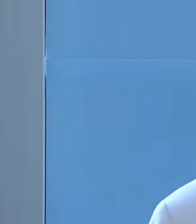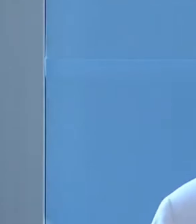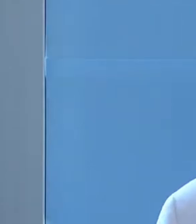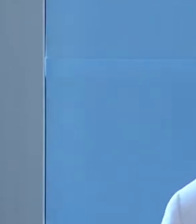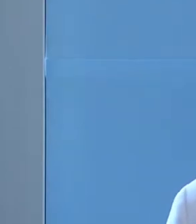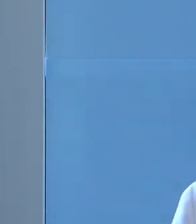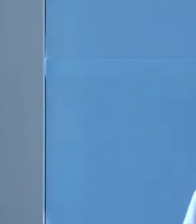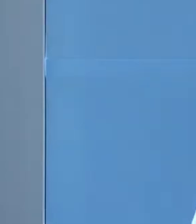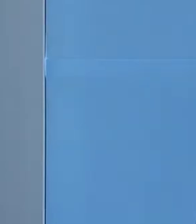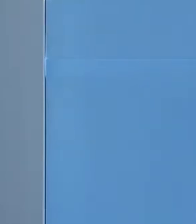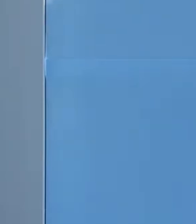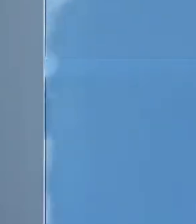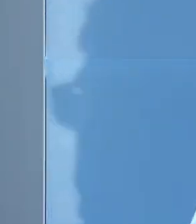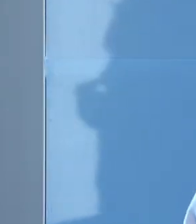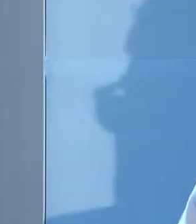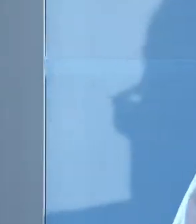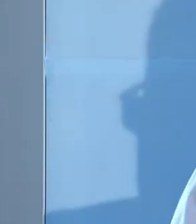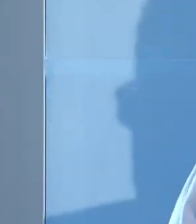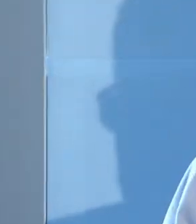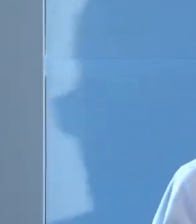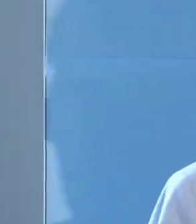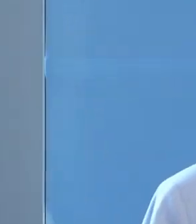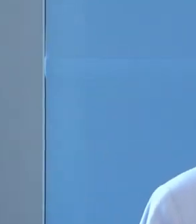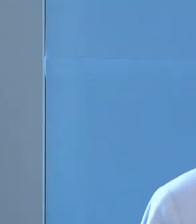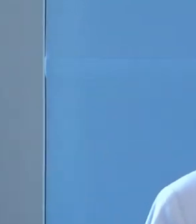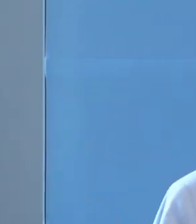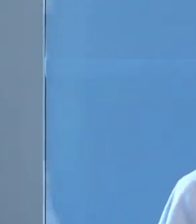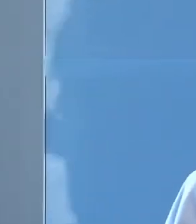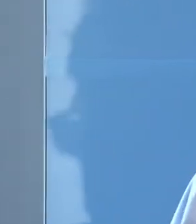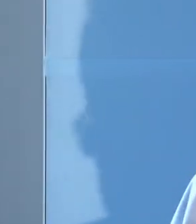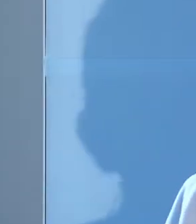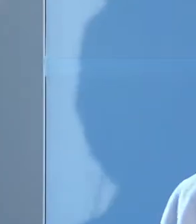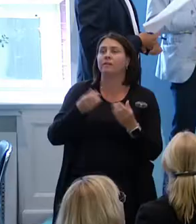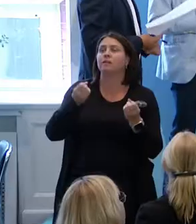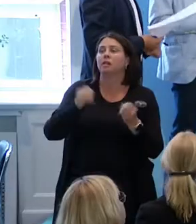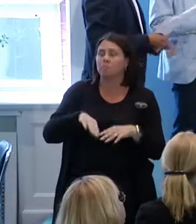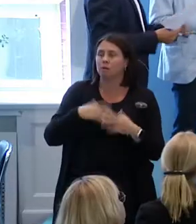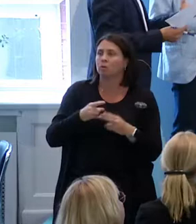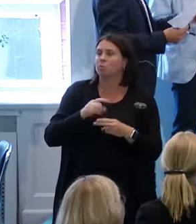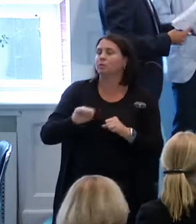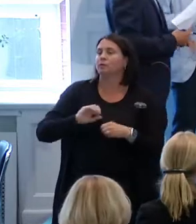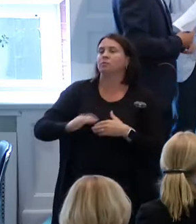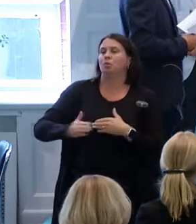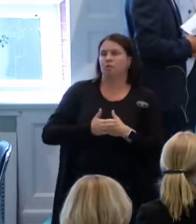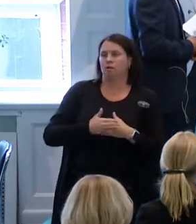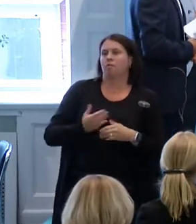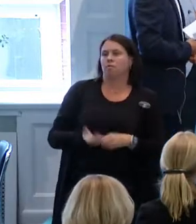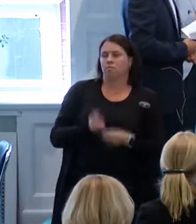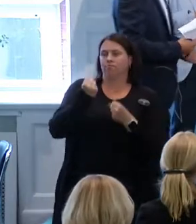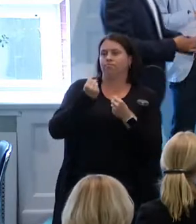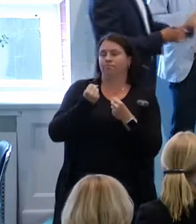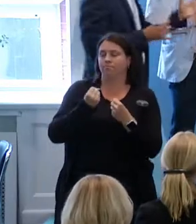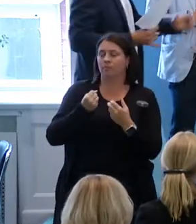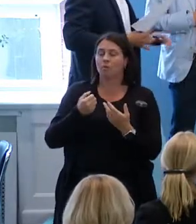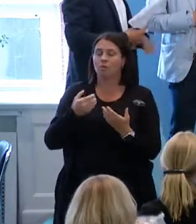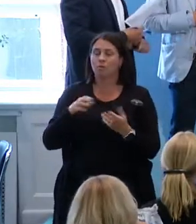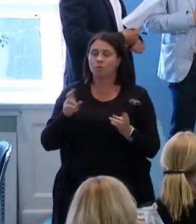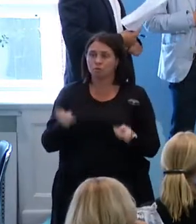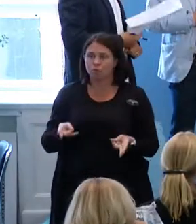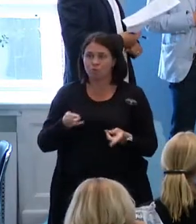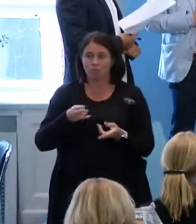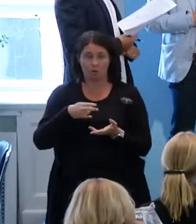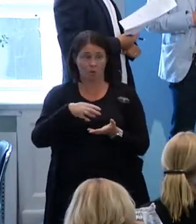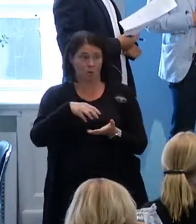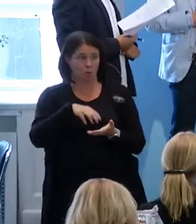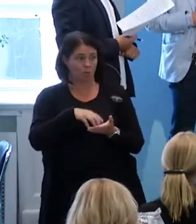vi trodde att vi hade gjort oss av med, men som vi kommer att få tillbaka igen. Märta, du vill också, som kommunnivå, känns det okej, nu har vi det